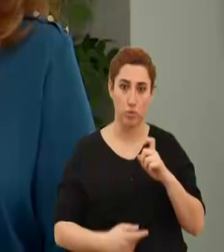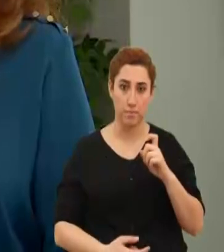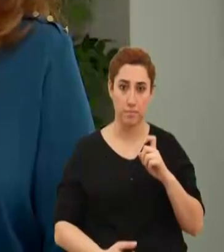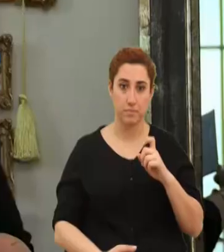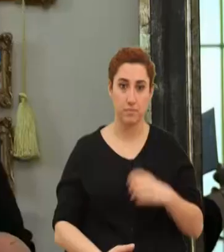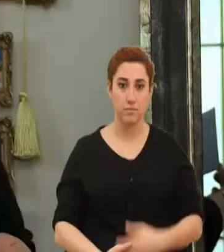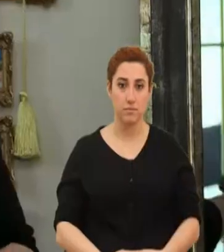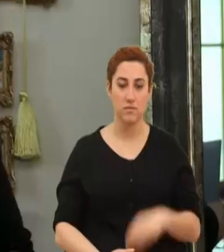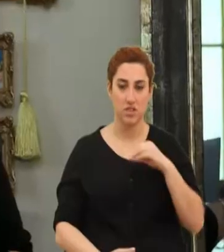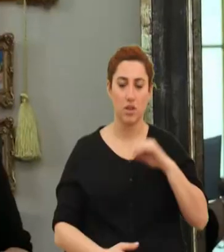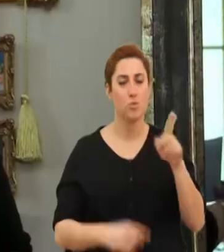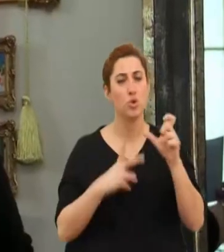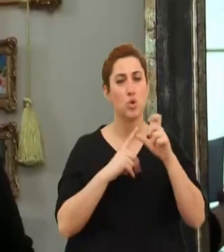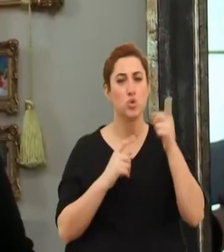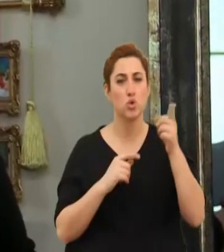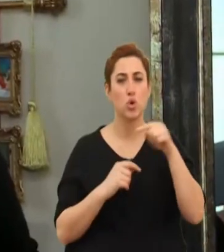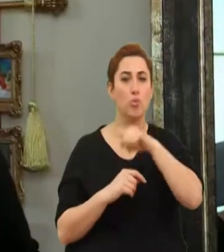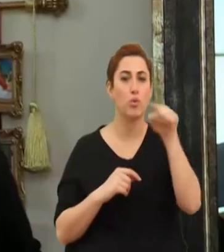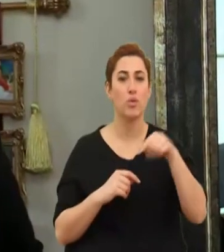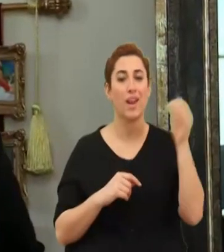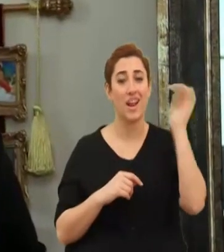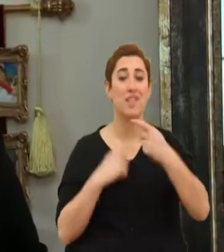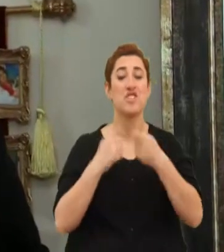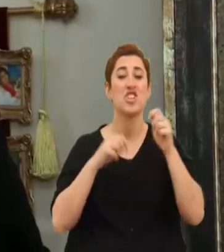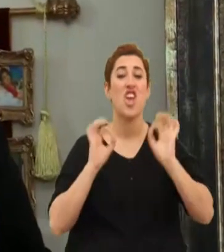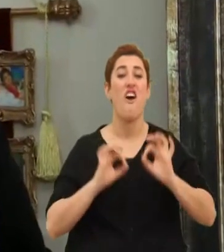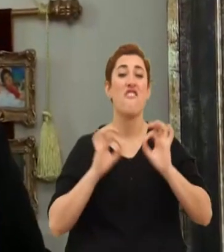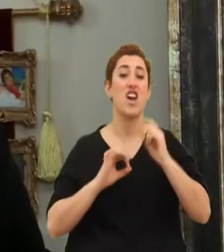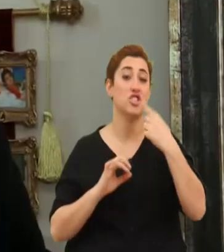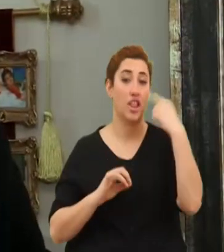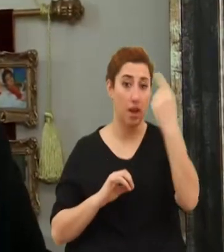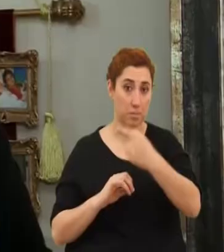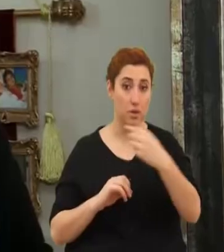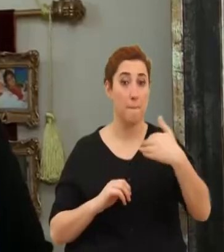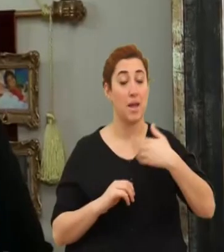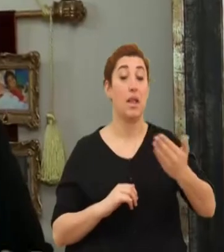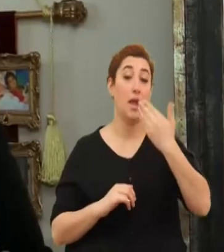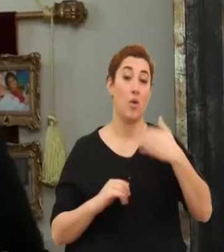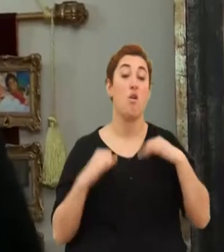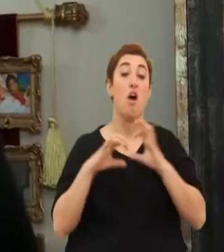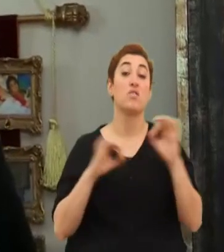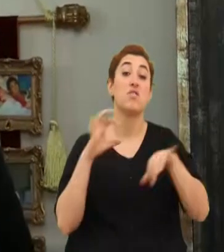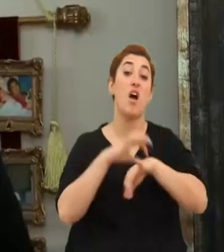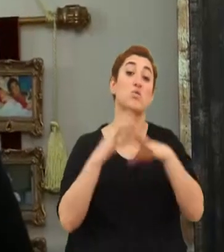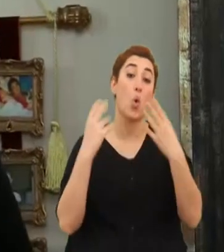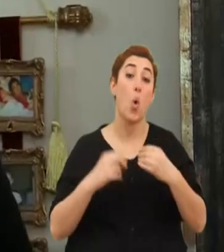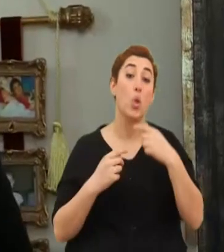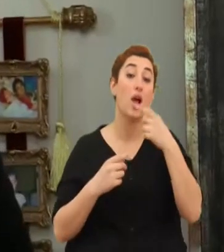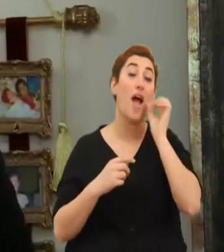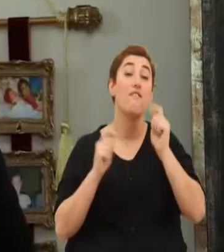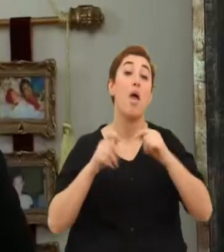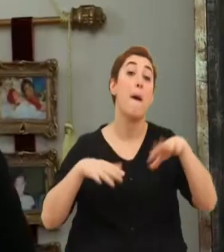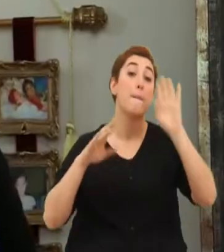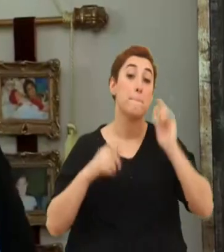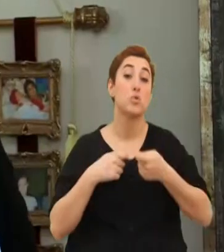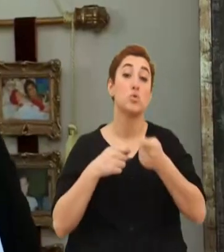Hmm. La bu çakma Şükrü bunlara gelip iş yavaşlatacak demiş... Bana gelip rahatsızlandılar. Kahve